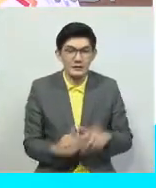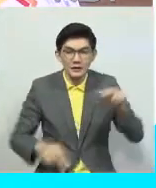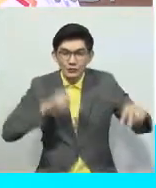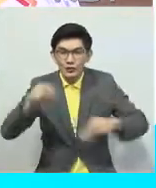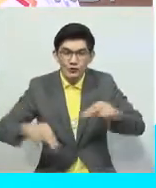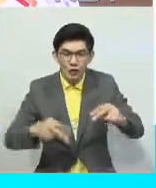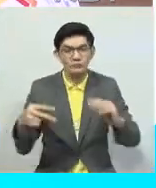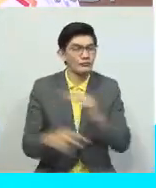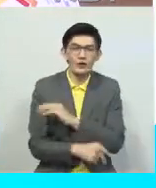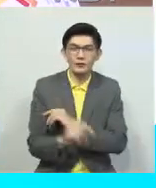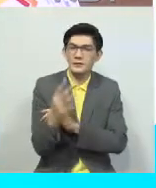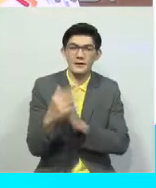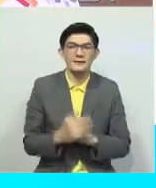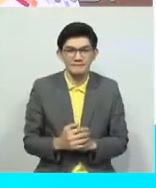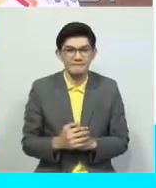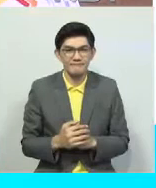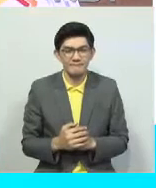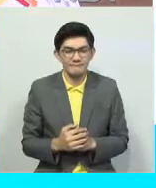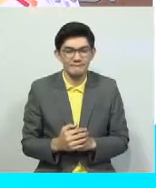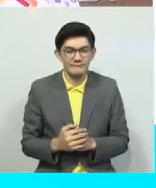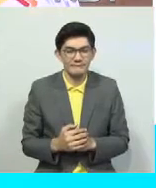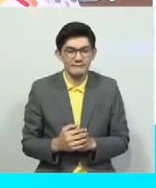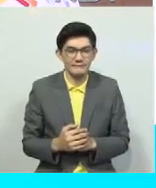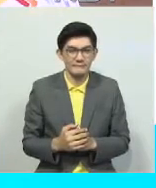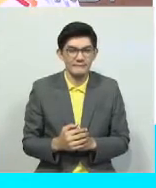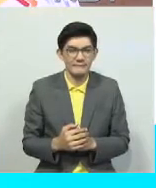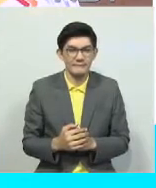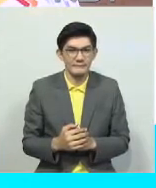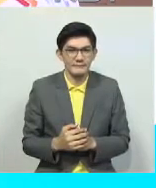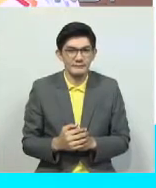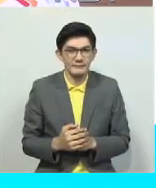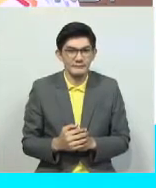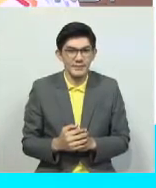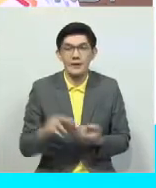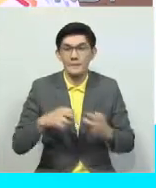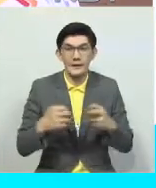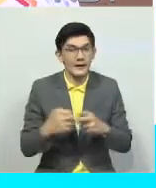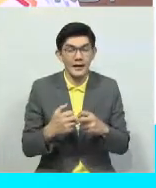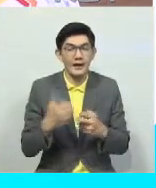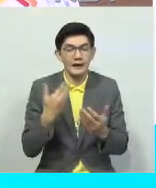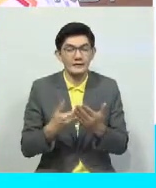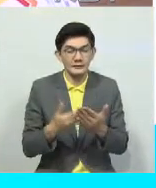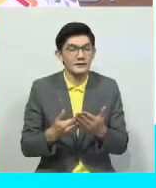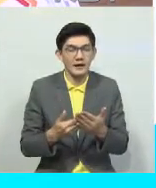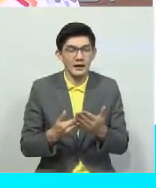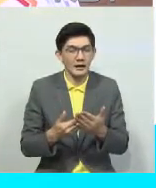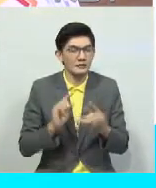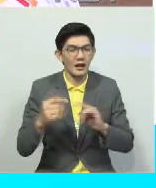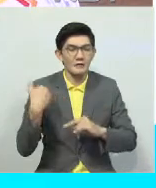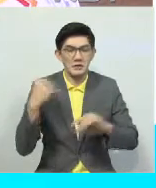จสอบไม่ทุจริตไม่โปร่งใสนะครับสามารถลดปัญหาหรือขจัดปัญหาด้านการเงินทางของประเทศ